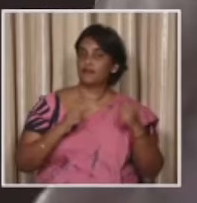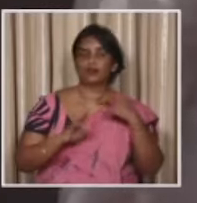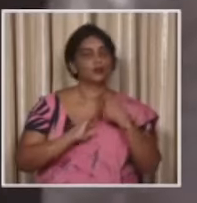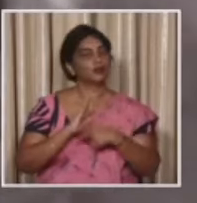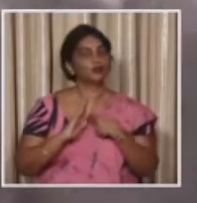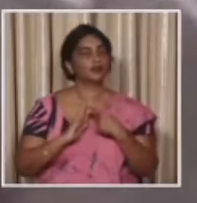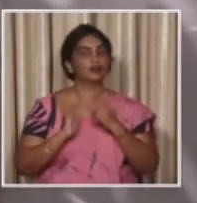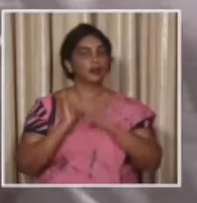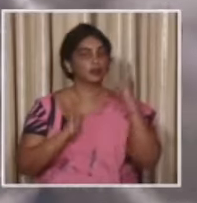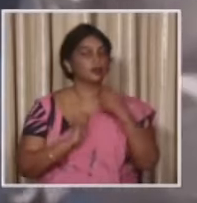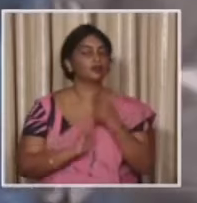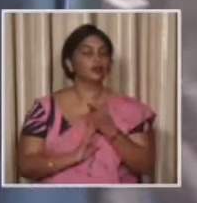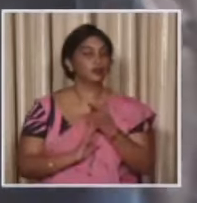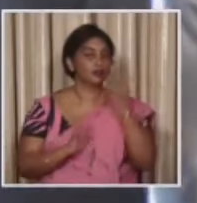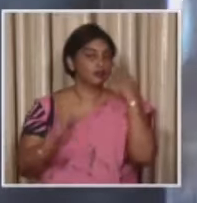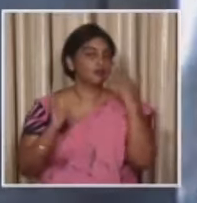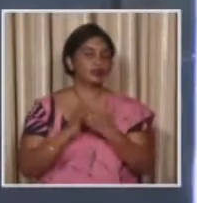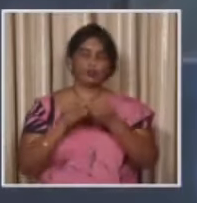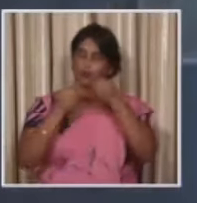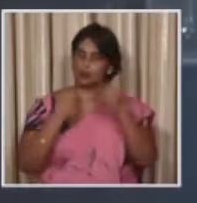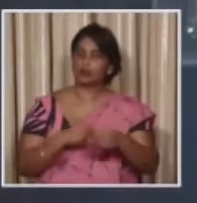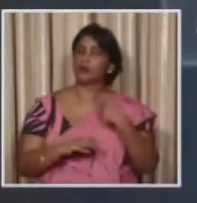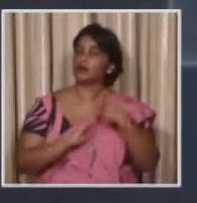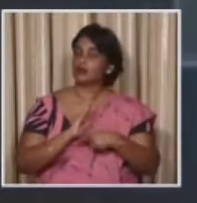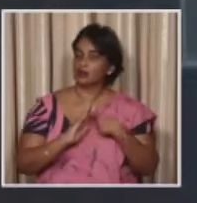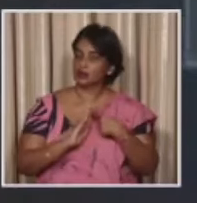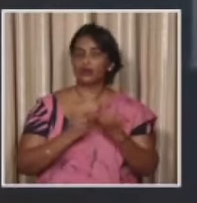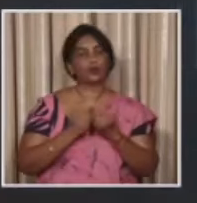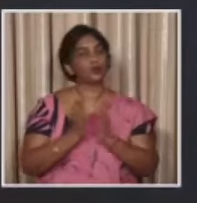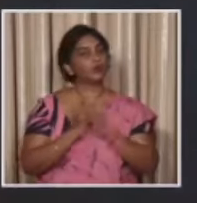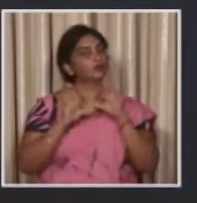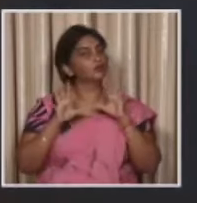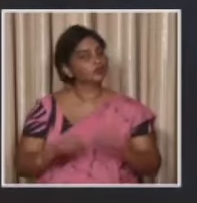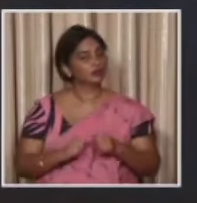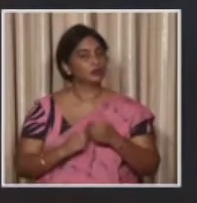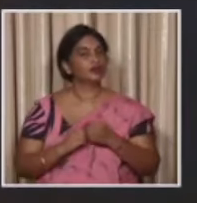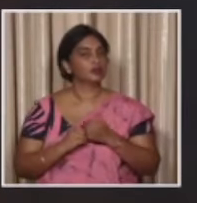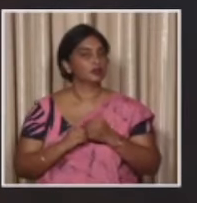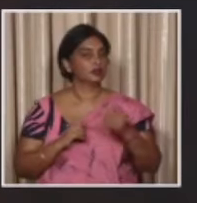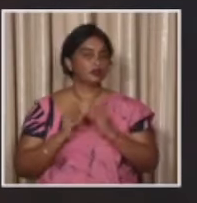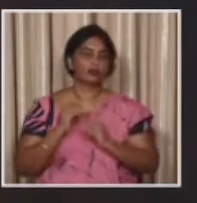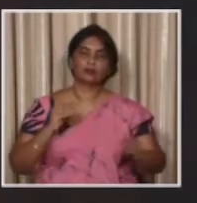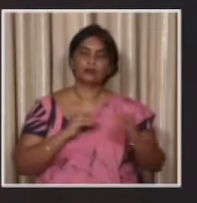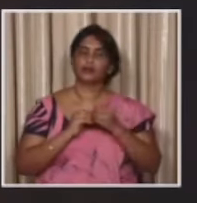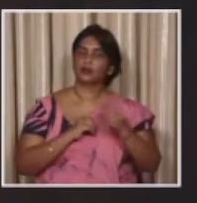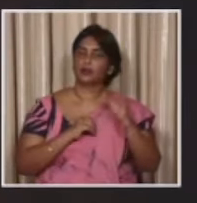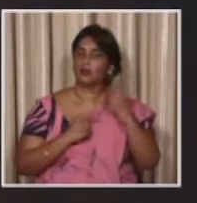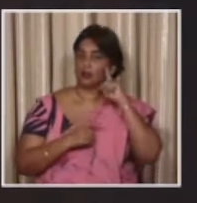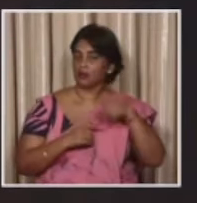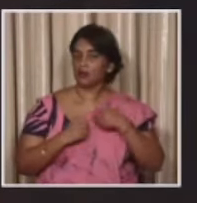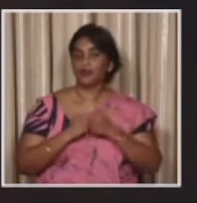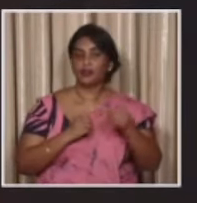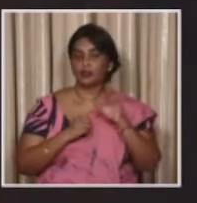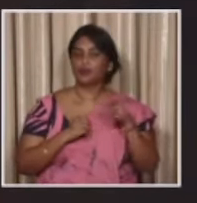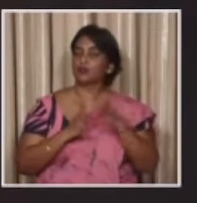රටේ ජාතික ආරක්ෂාව බිඳවට්ටලා රට තමන්ගේ ග්‍රහණයට වක්‍රාකාරව අරගෙන තමන්ට ඕන විදිහට නටවන්න